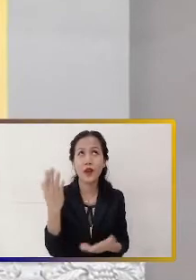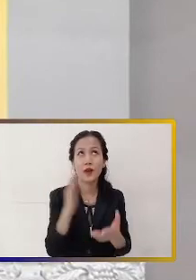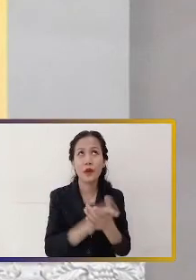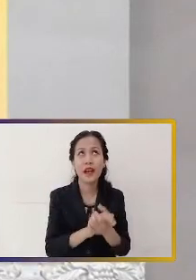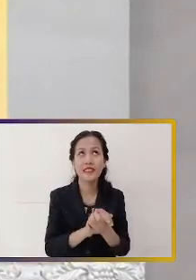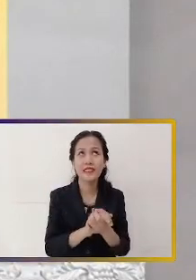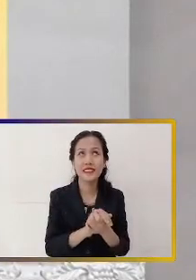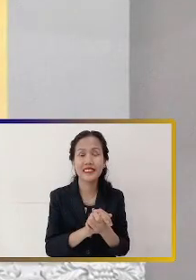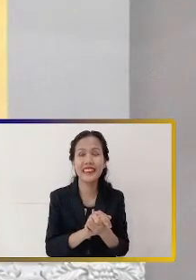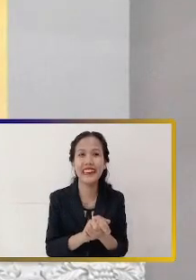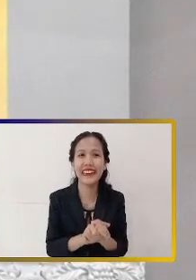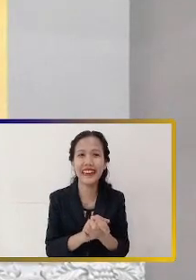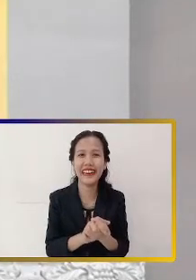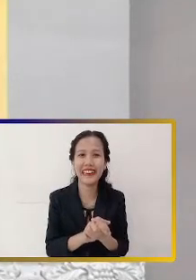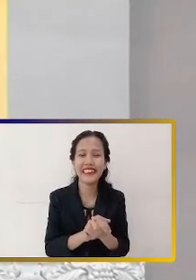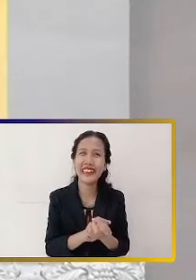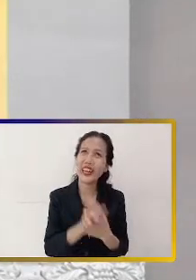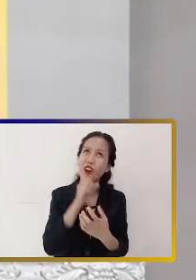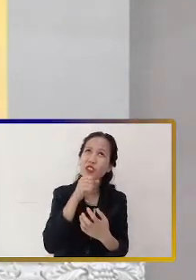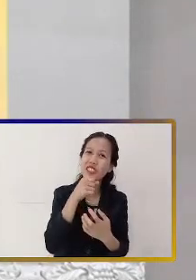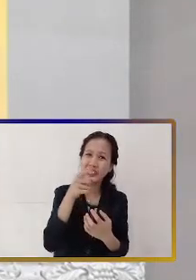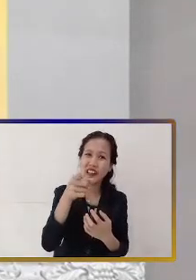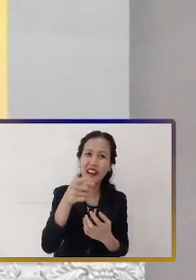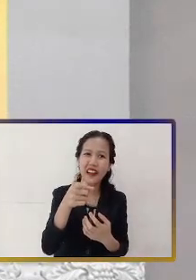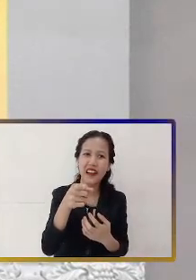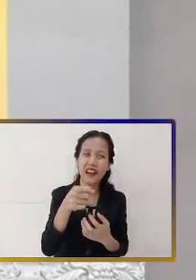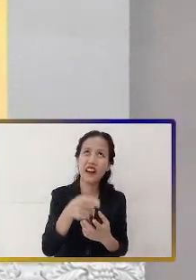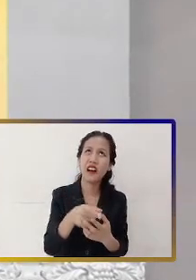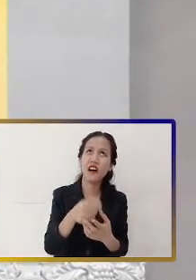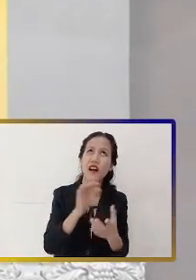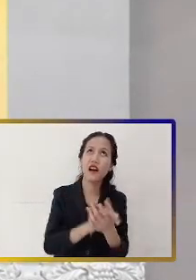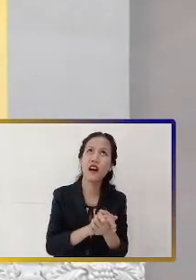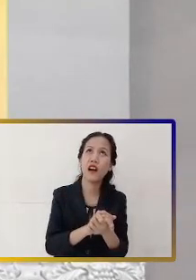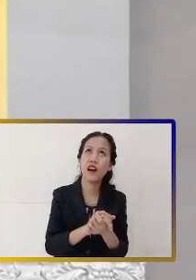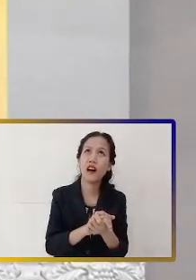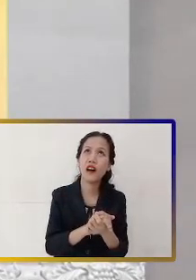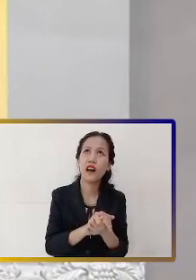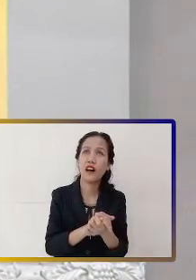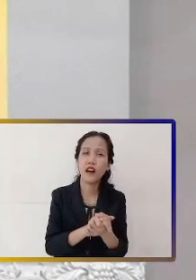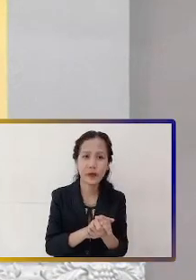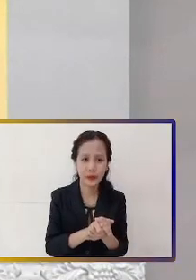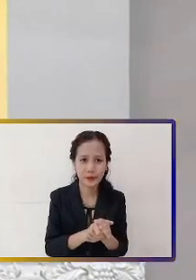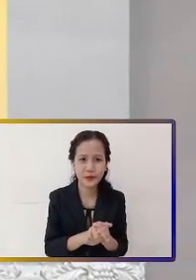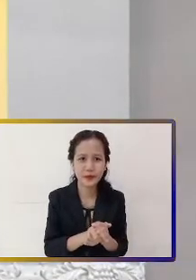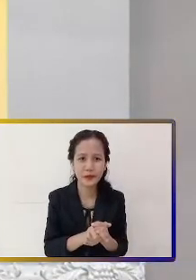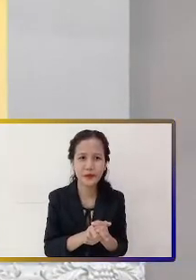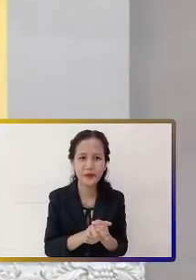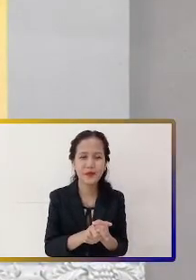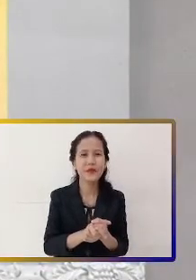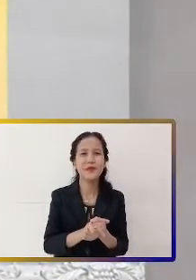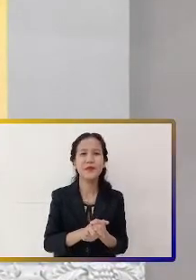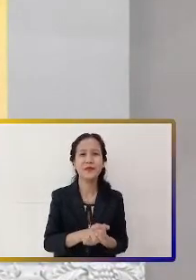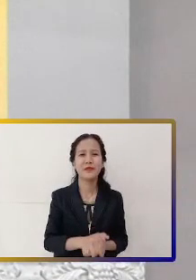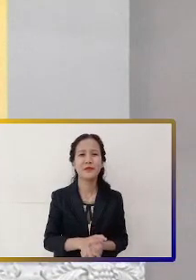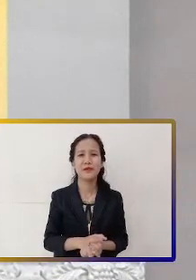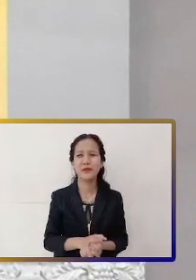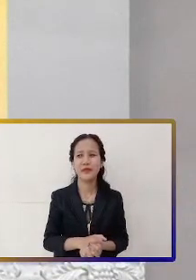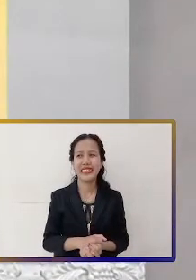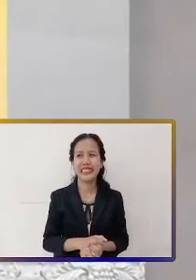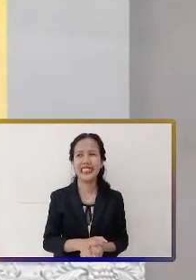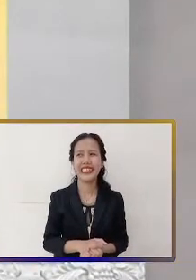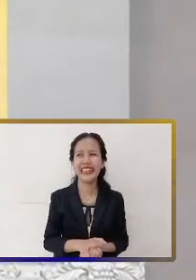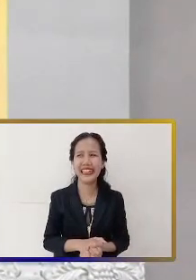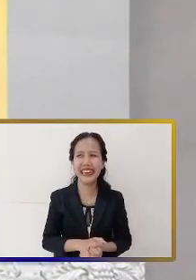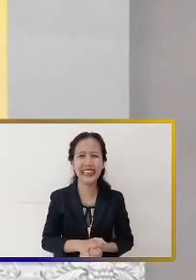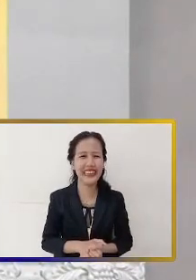time. So ginawa niya 75 yung kanyang asawa. 70 pa rin siya. Alright, but anyways, hindi niya ata nagustuhan yung mga